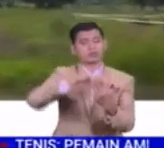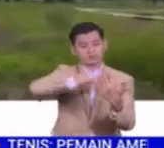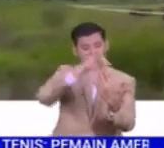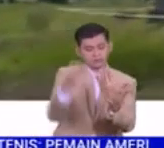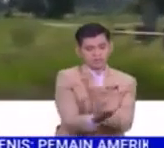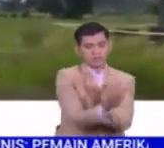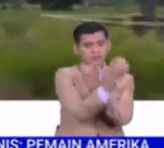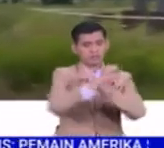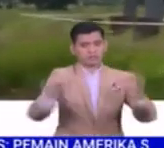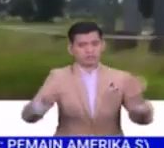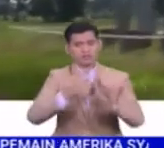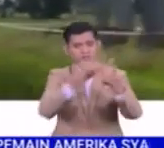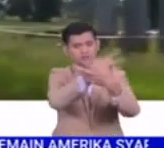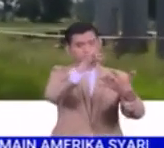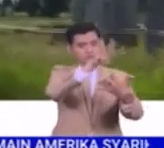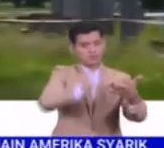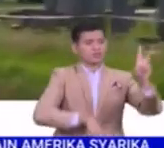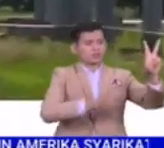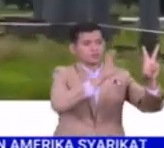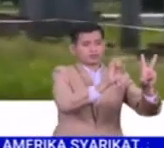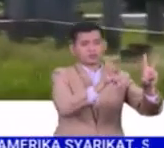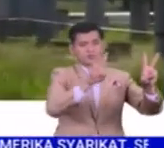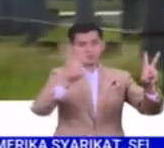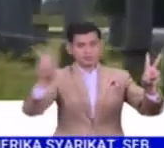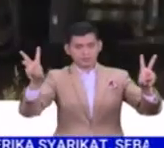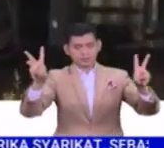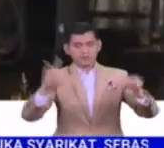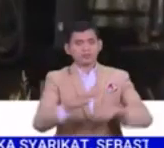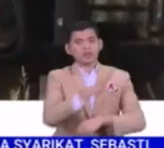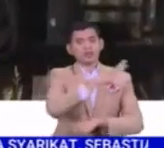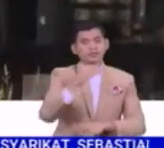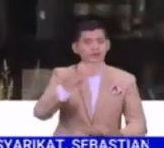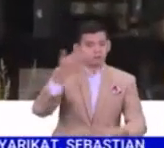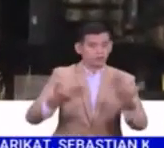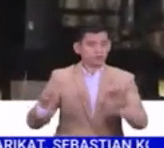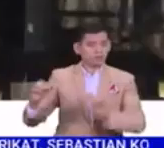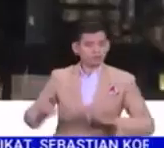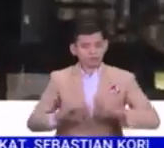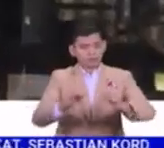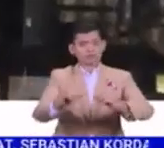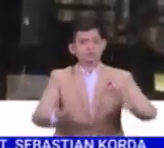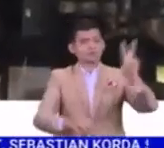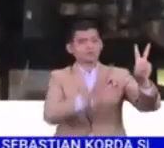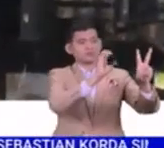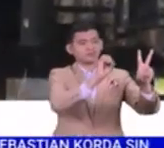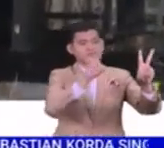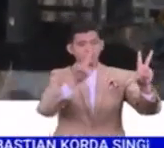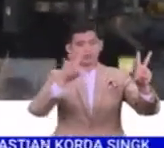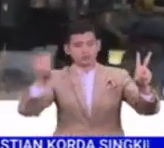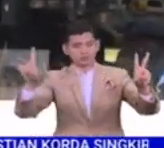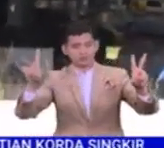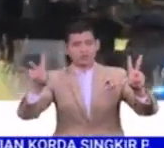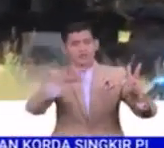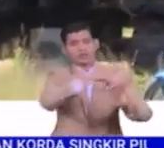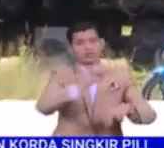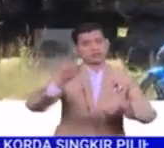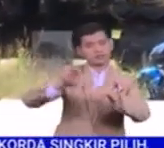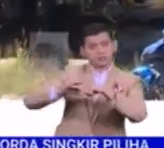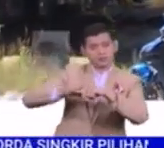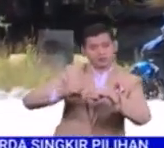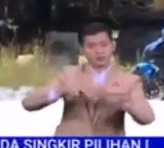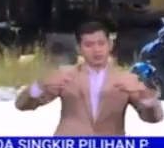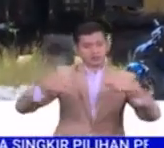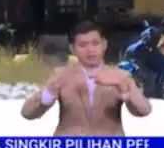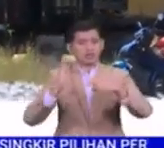mengikut jadual iaitu pada 2026. Dijangka beroperasi pada 2027, pengangkutan elektrik ini